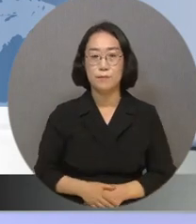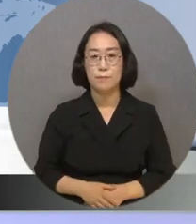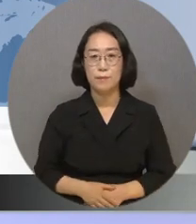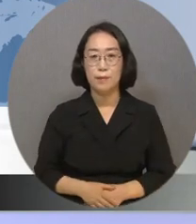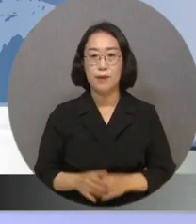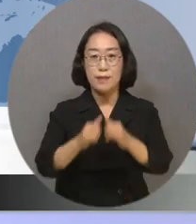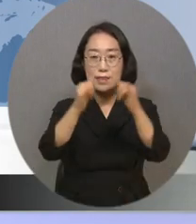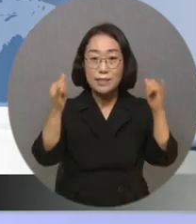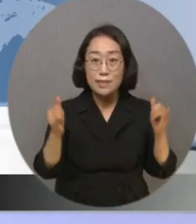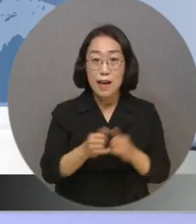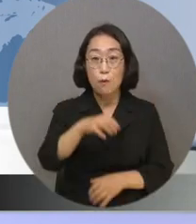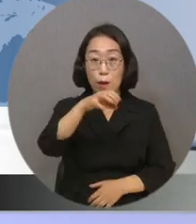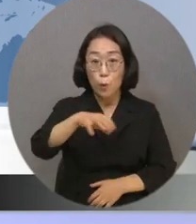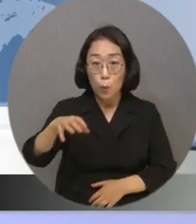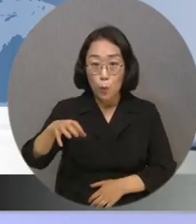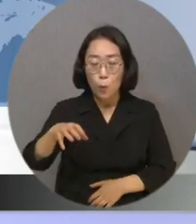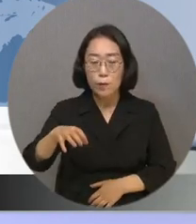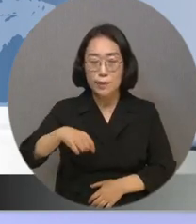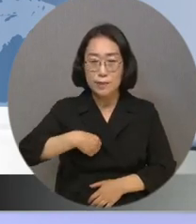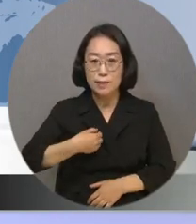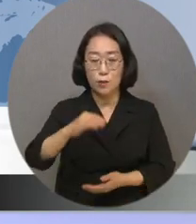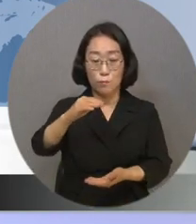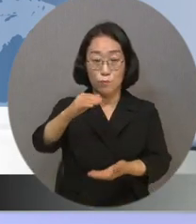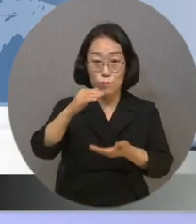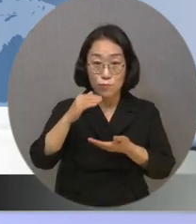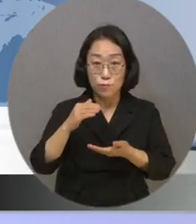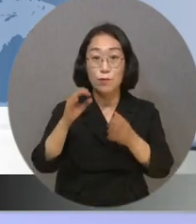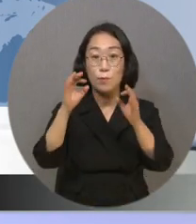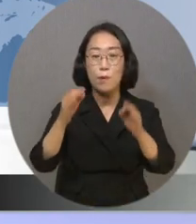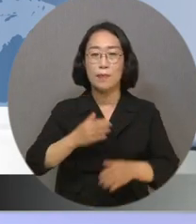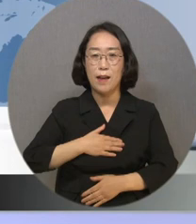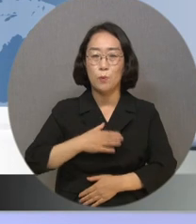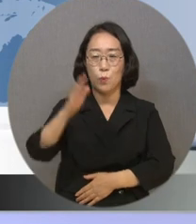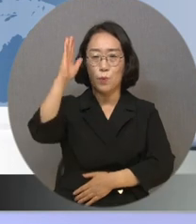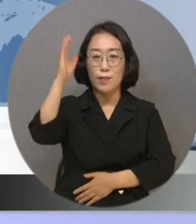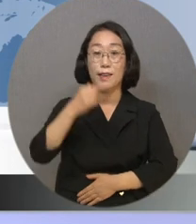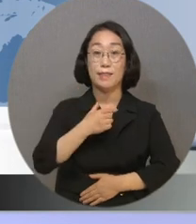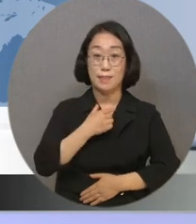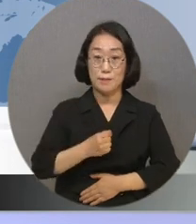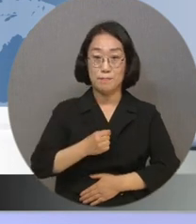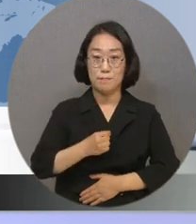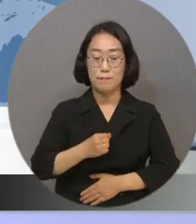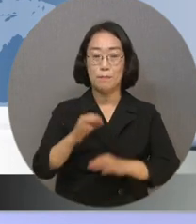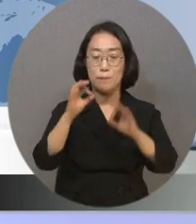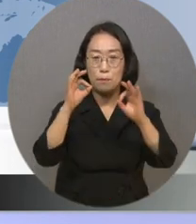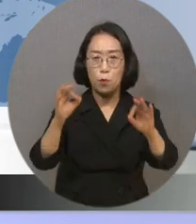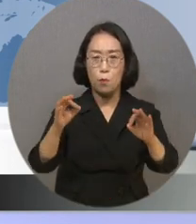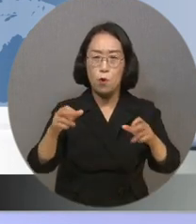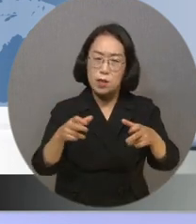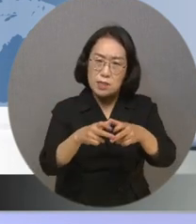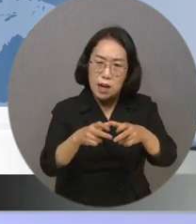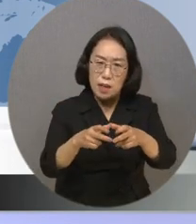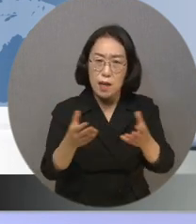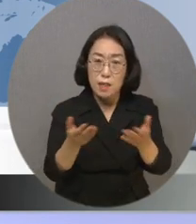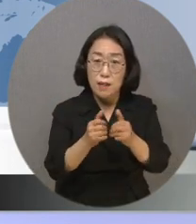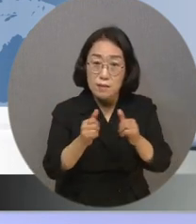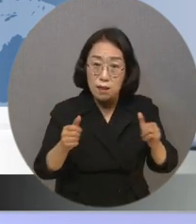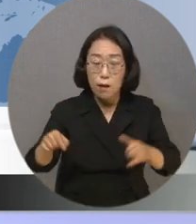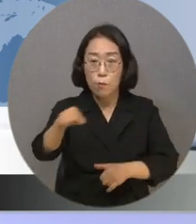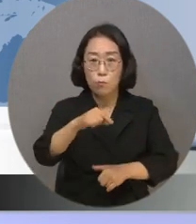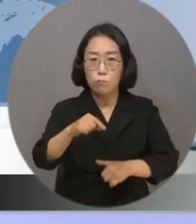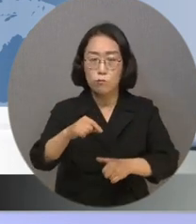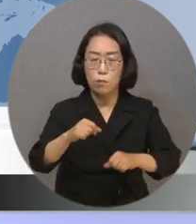우리 사회 곳곳의 이야기를 사연과 제보로 직접 만나보는 나도 말 좀 합시다입니다. 장애가 있는 근로자가 자신의